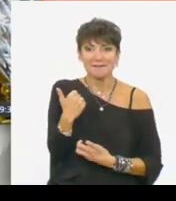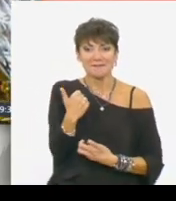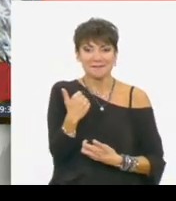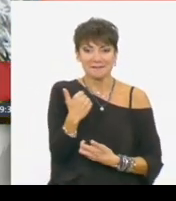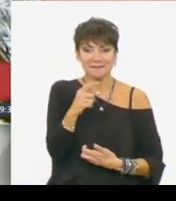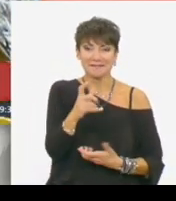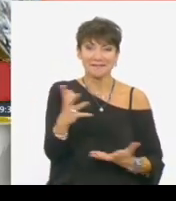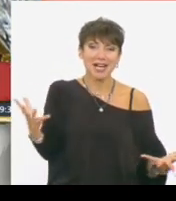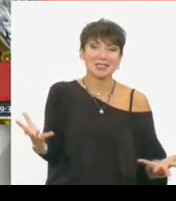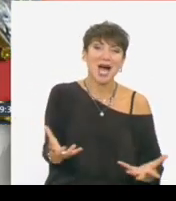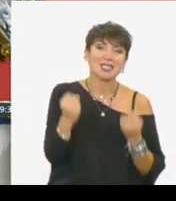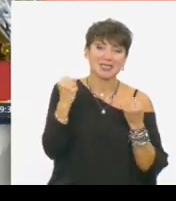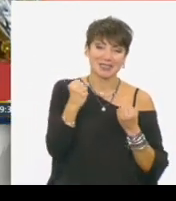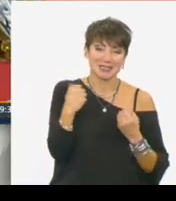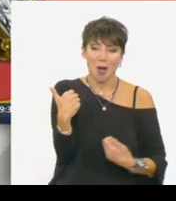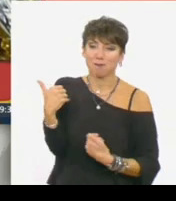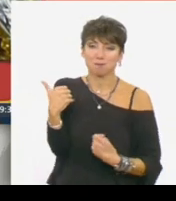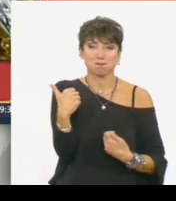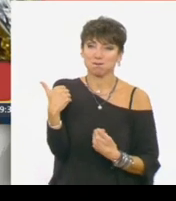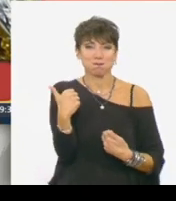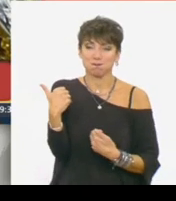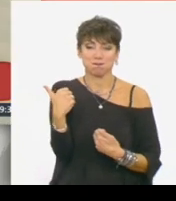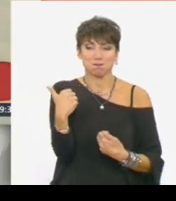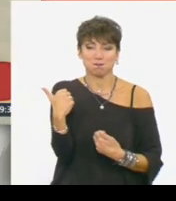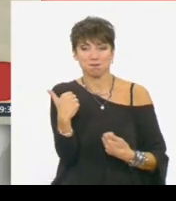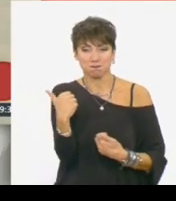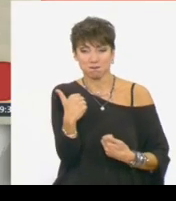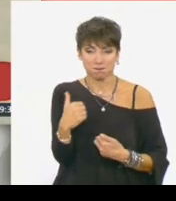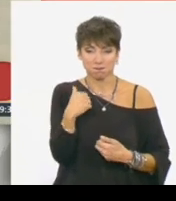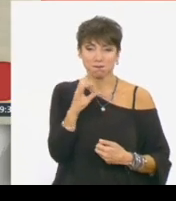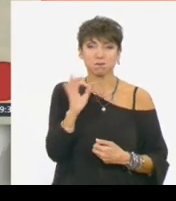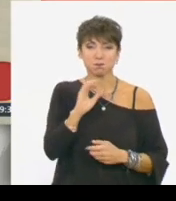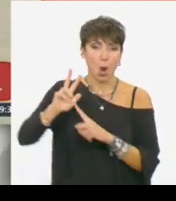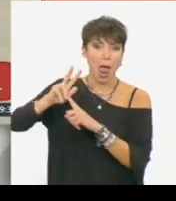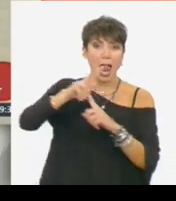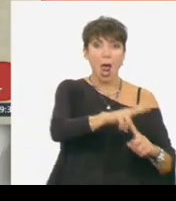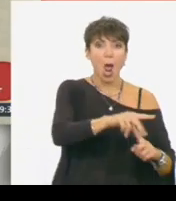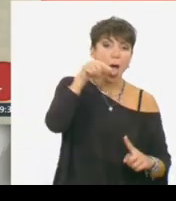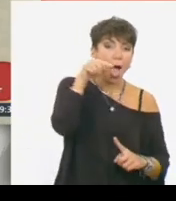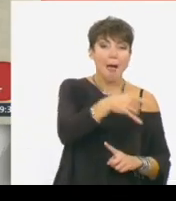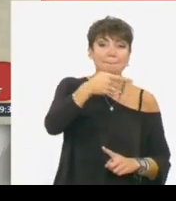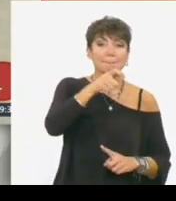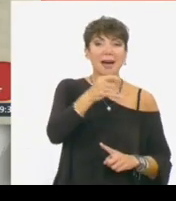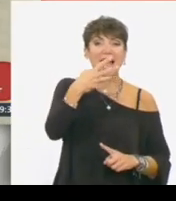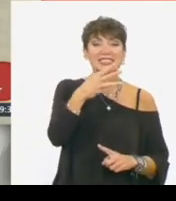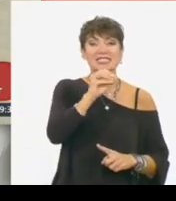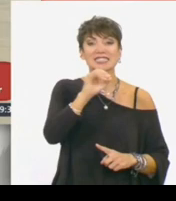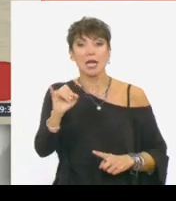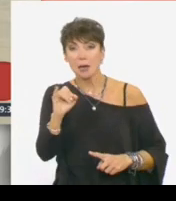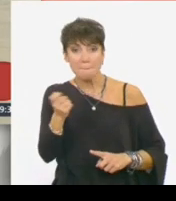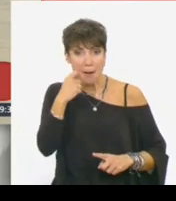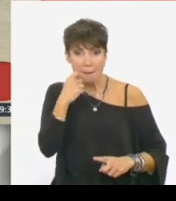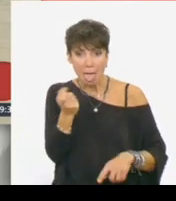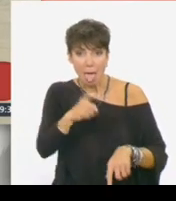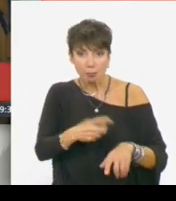Η διασώστρια του ΕΚΑΦ κρατά στην αγκαλιά της τα νεογέννητα αγοράκια. Γεννήθηκαν στο ελικοδρόμιο των Παξών πριν προλάβει η μητέρα τους να μεταφερθεί στο